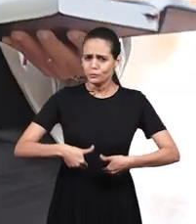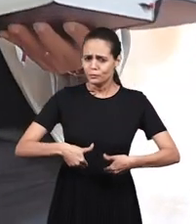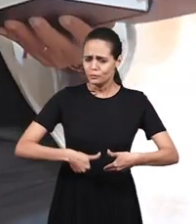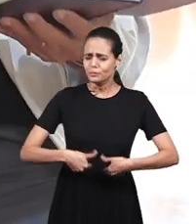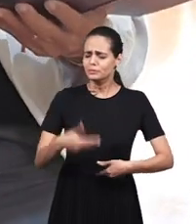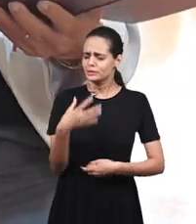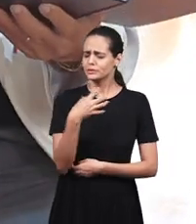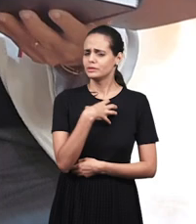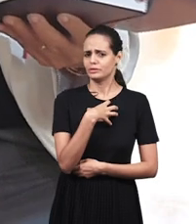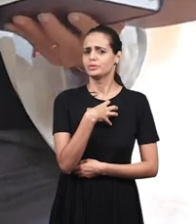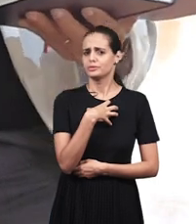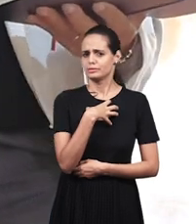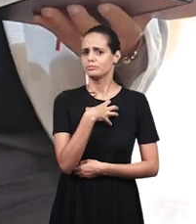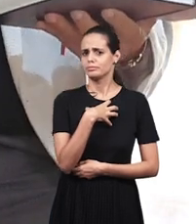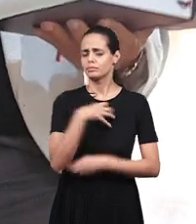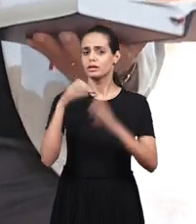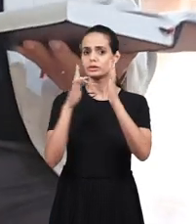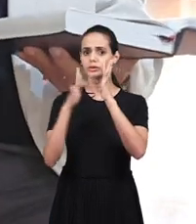голодал.